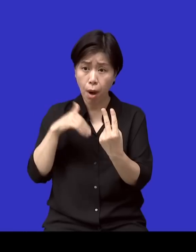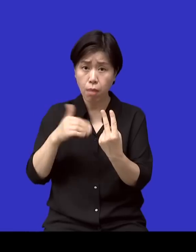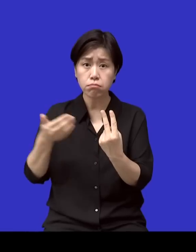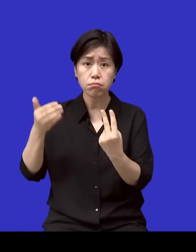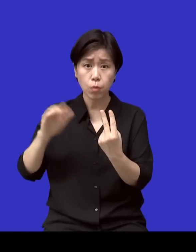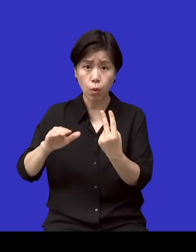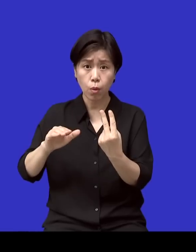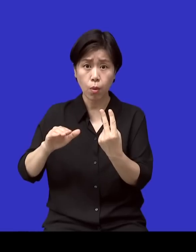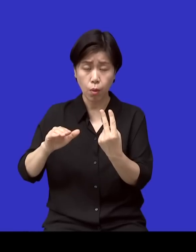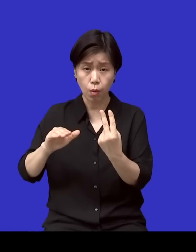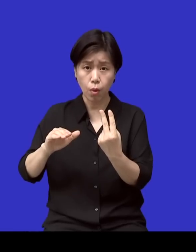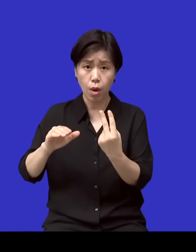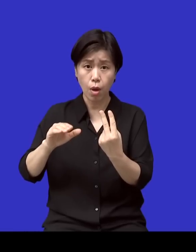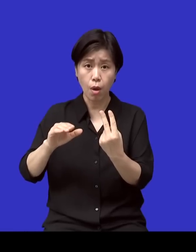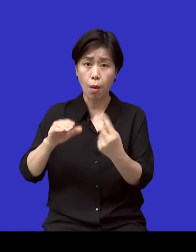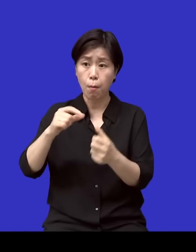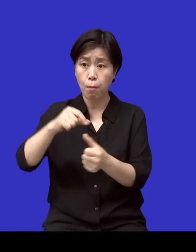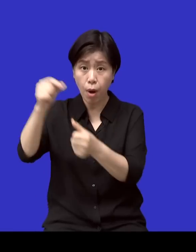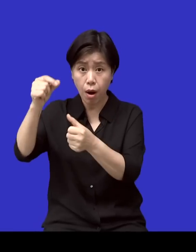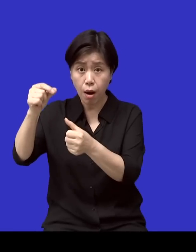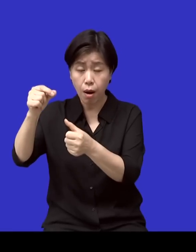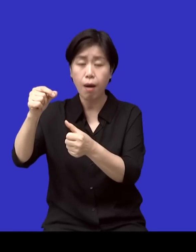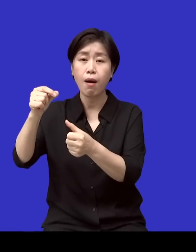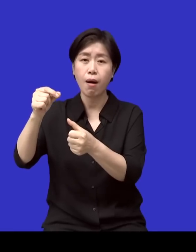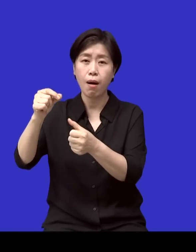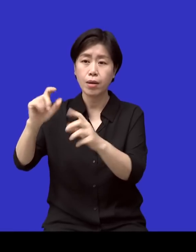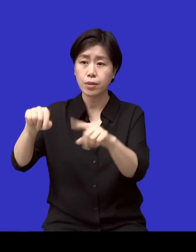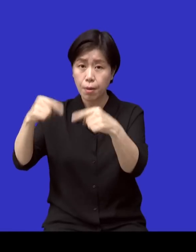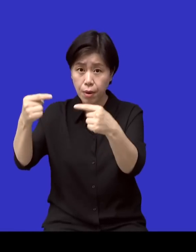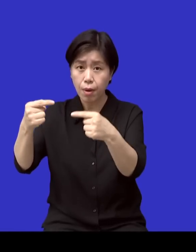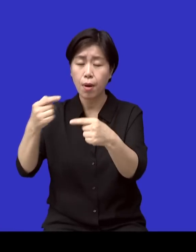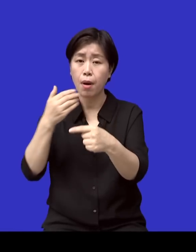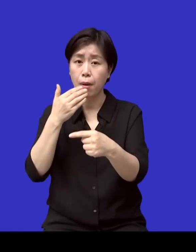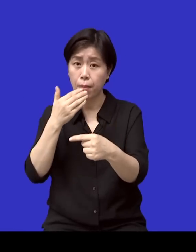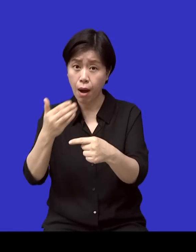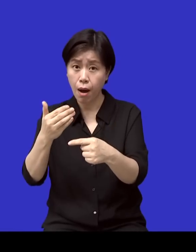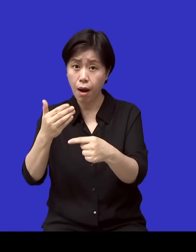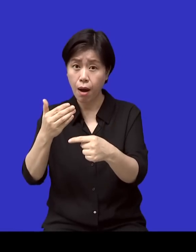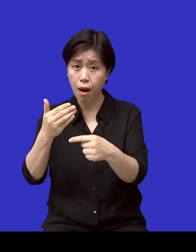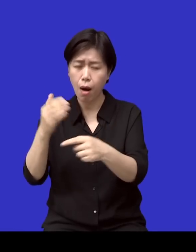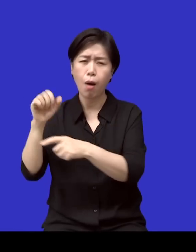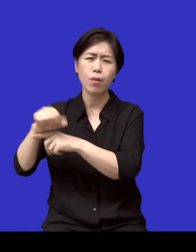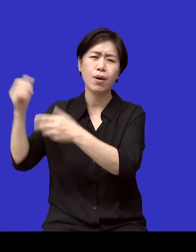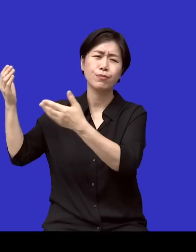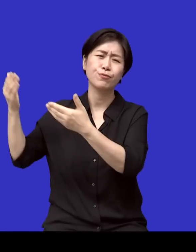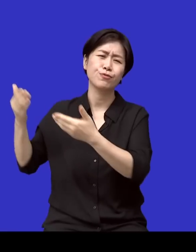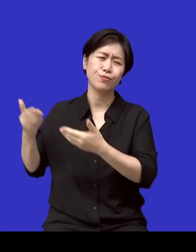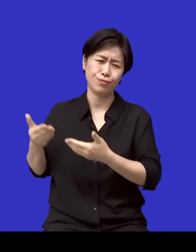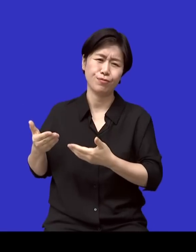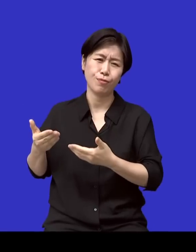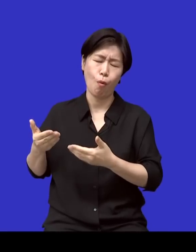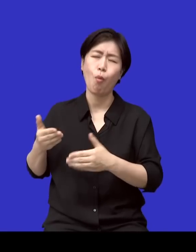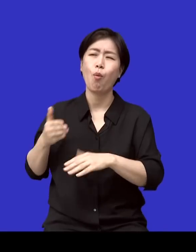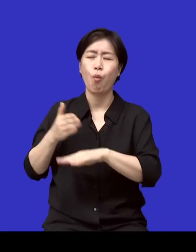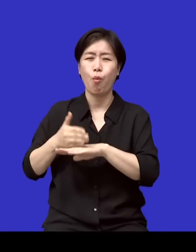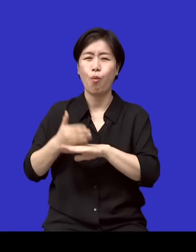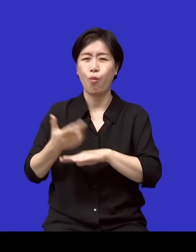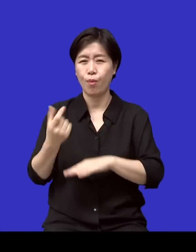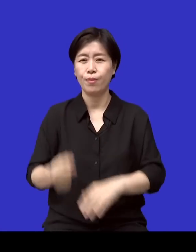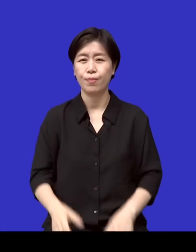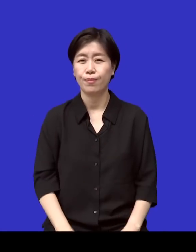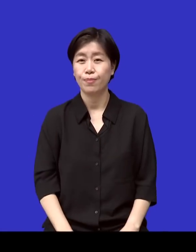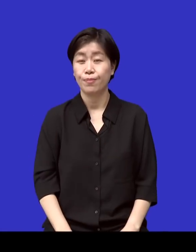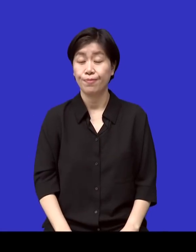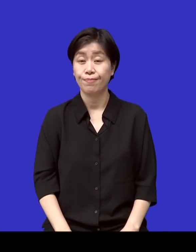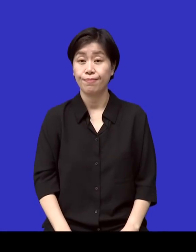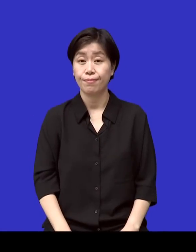쓰셨고 그리고 그렇게 쓸 수 있게끔 기도를 하셨던 게 주님 이쁘게 보시는 것 같고요. 저는